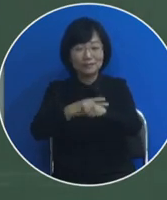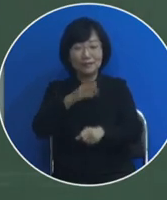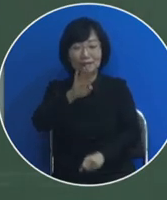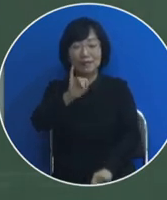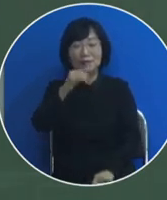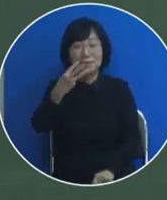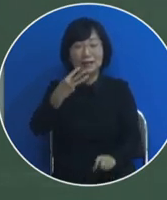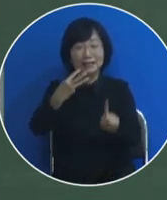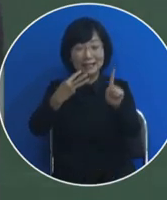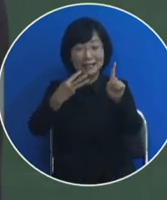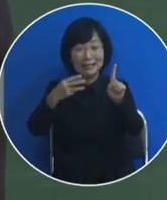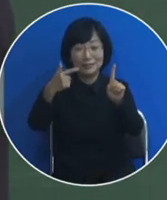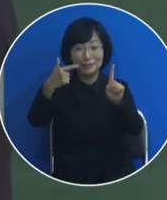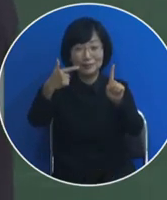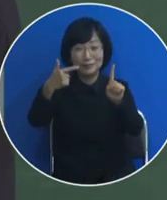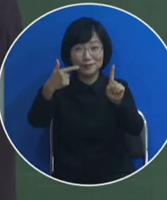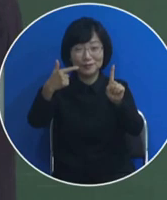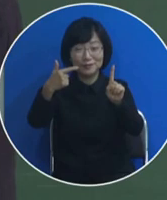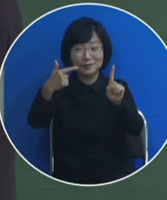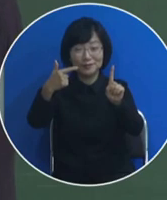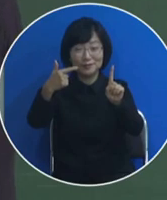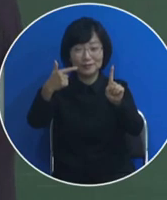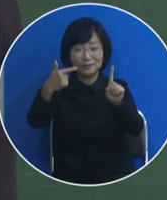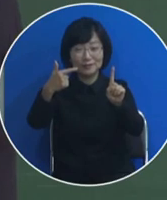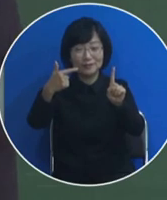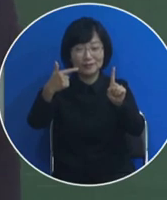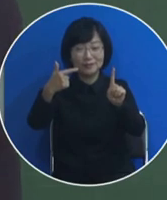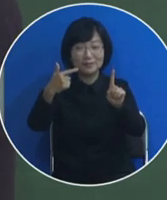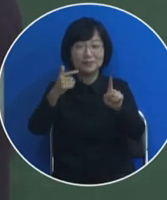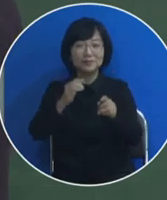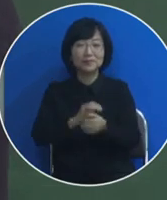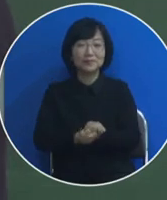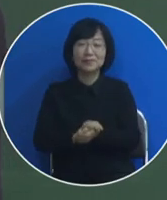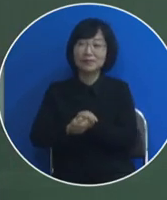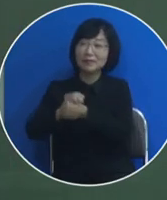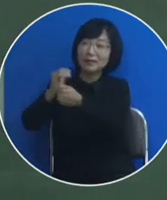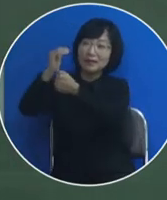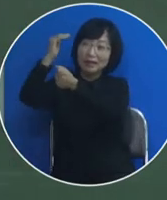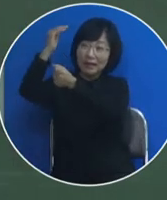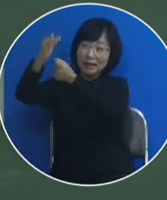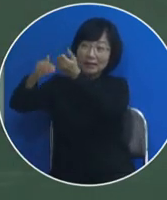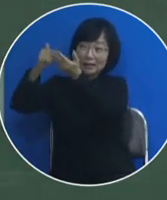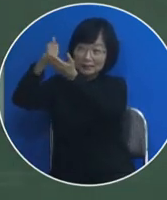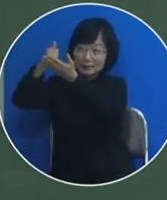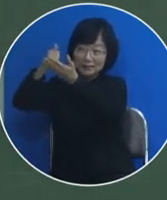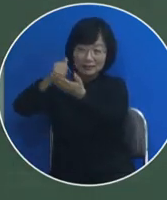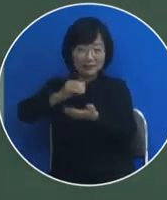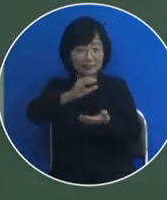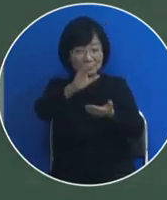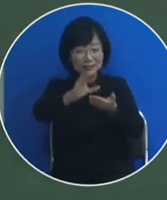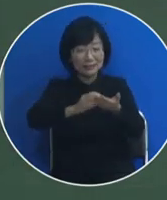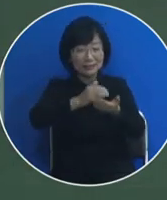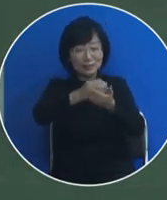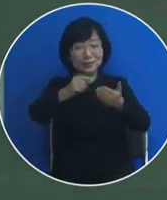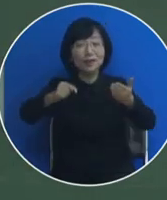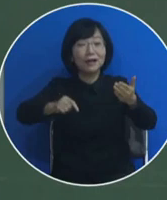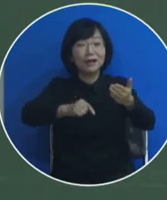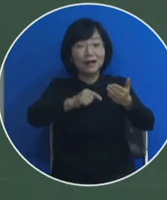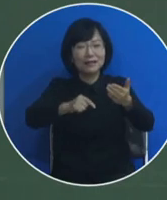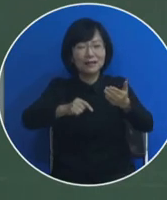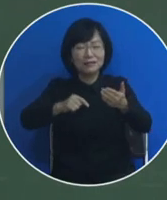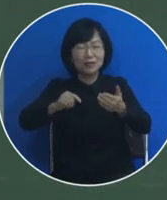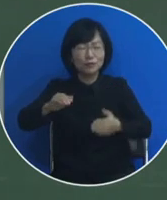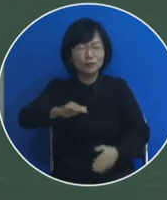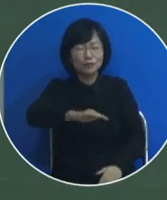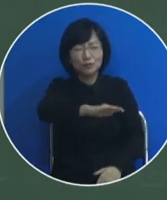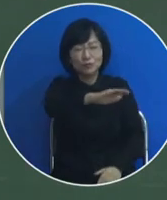6절에 바울은 이렇게 고백했어요. And in Philippians 1 verse 6, Paul confesses this. 하나님이 그리스도 안에서 우리를 이루어 나가신다. That Christ